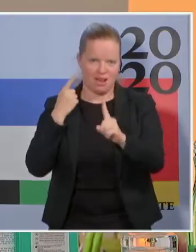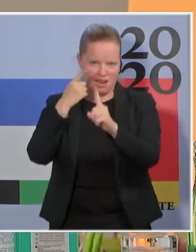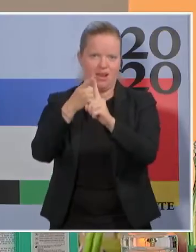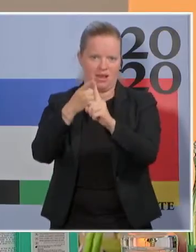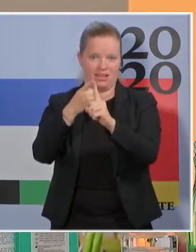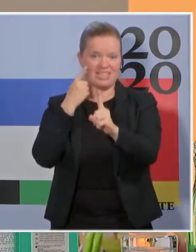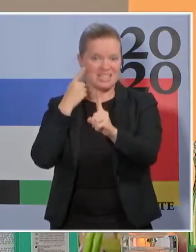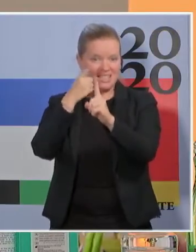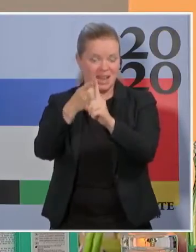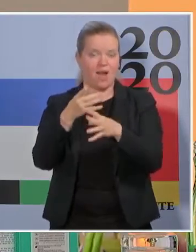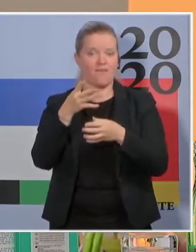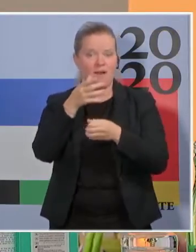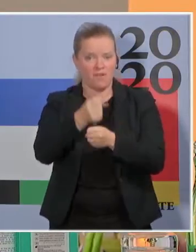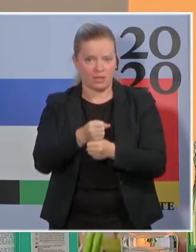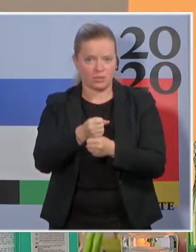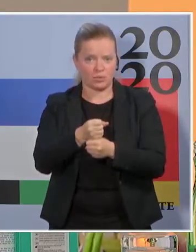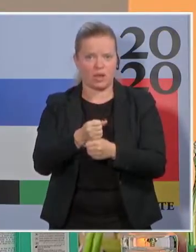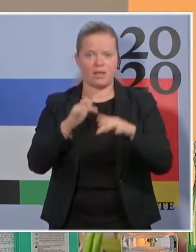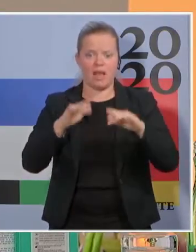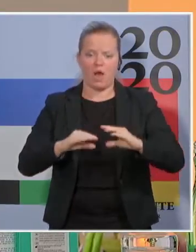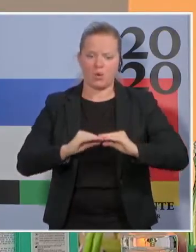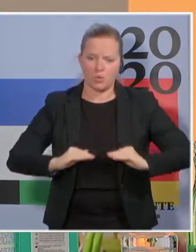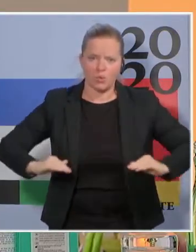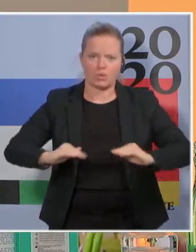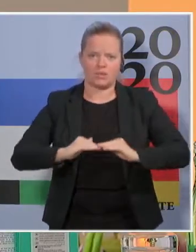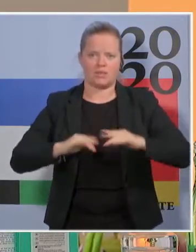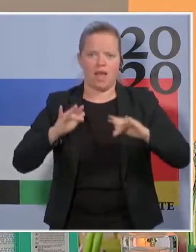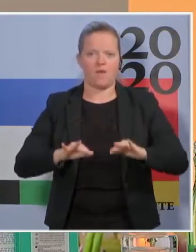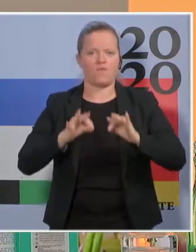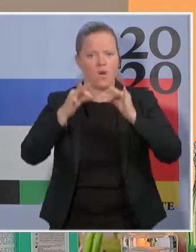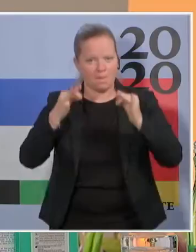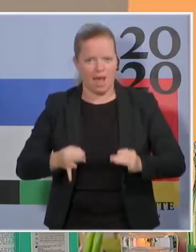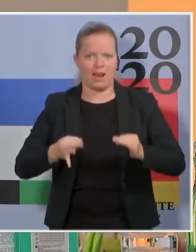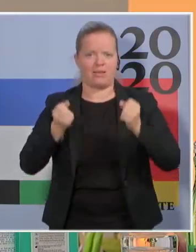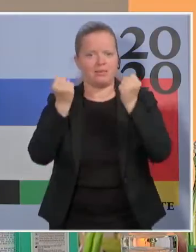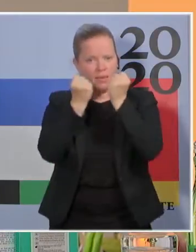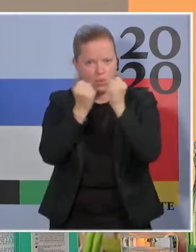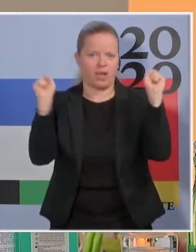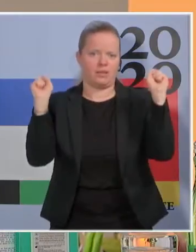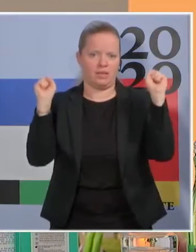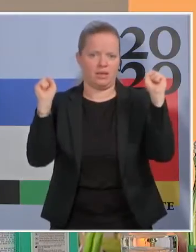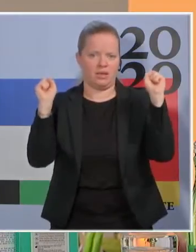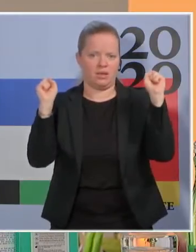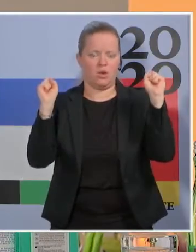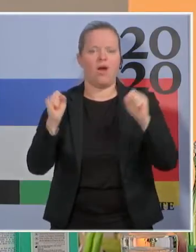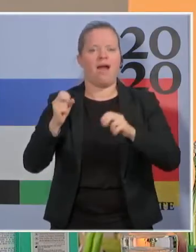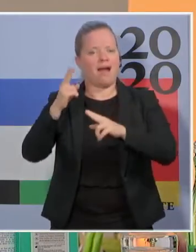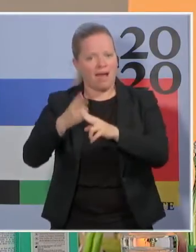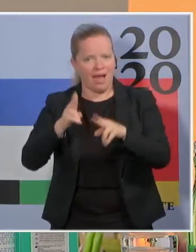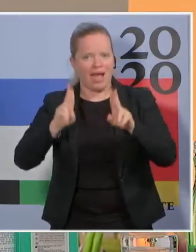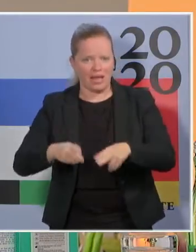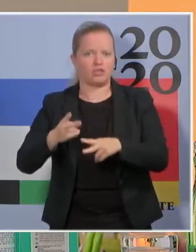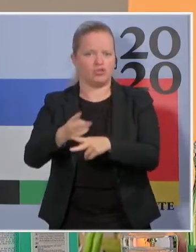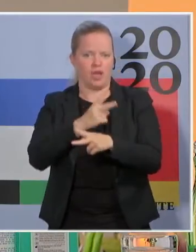eine Verfassung, die auf den Grundsätzen einer formalen Demokratie und eines Rechtsstaats